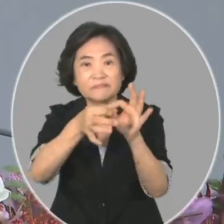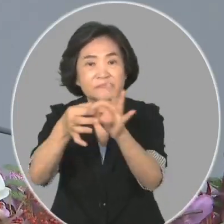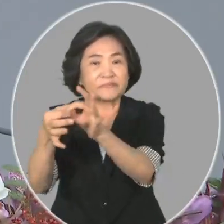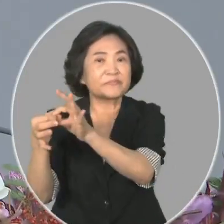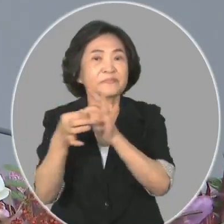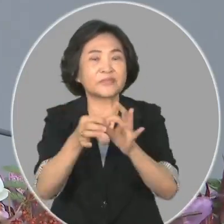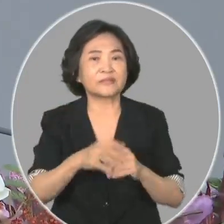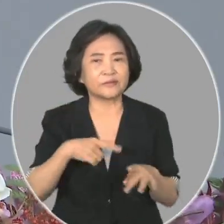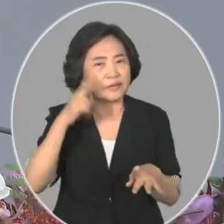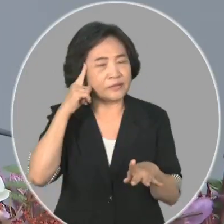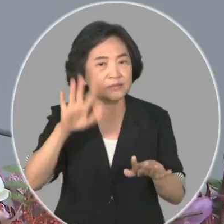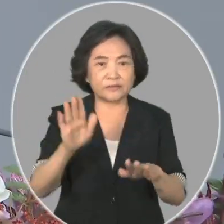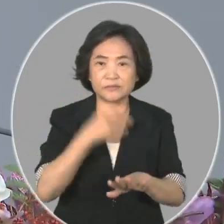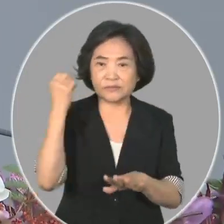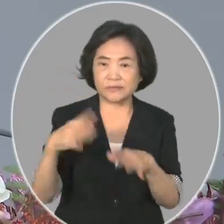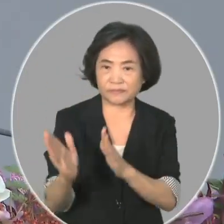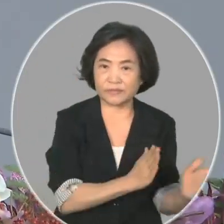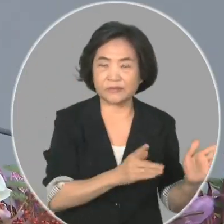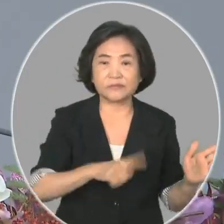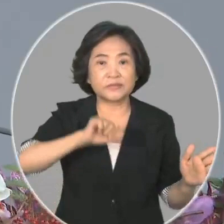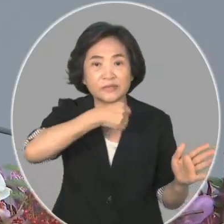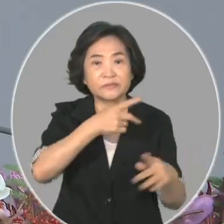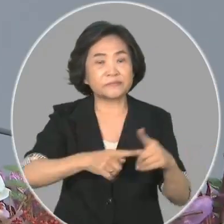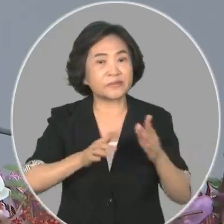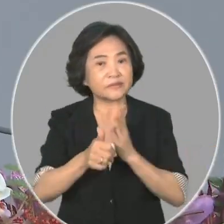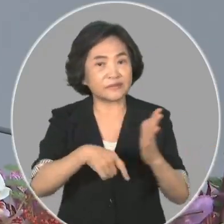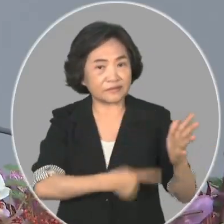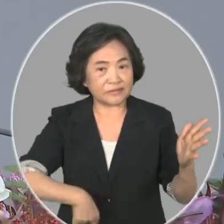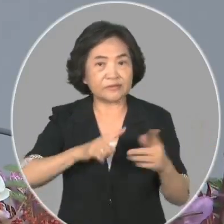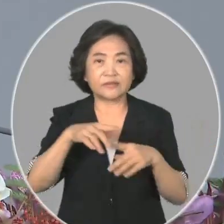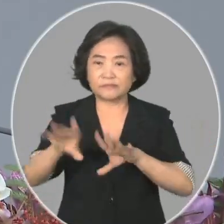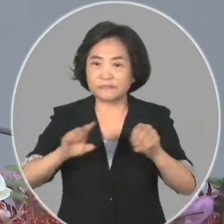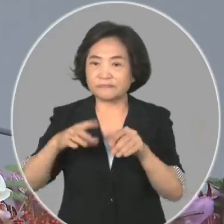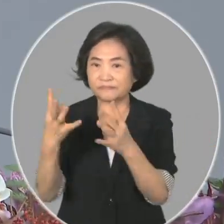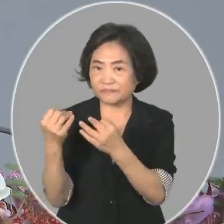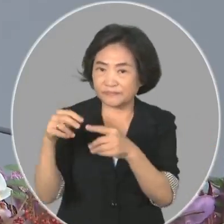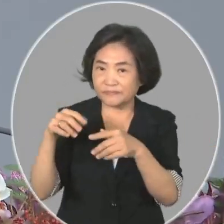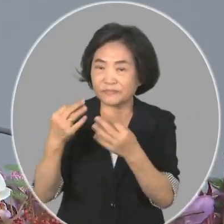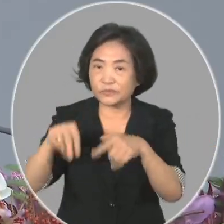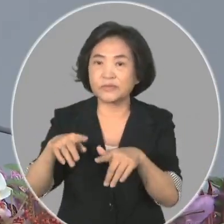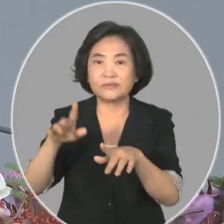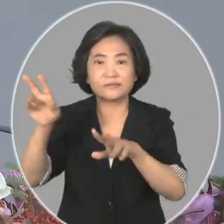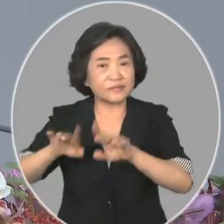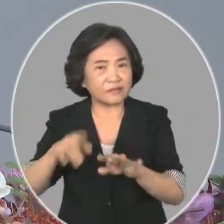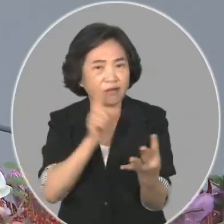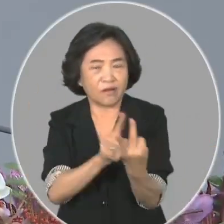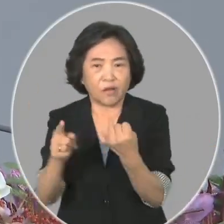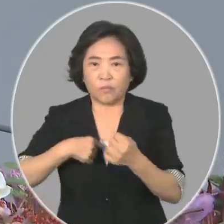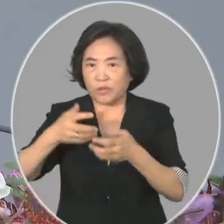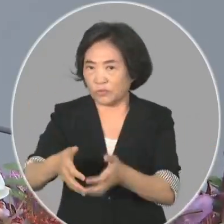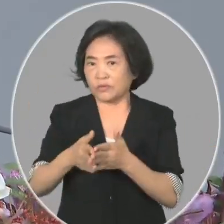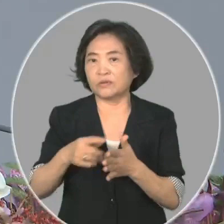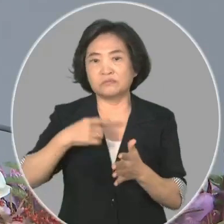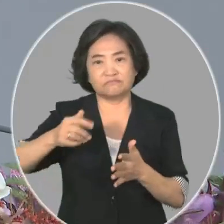台湾虽然在半导体以及资通讯软硬体的领域 已经取得关键的地位，但